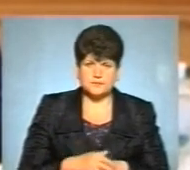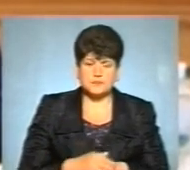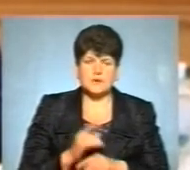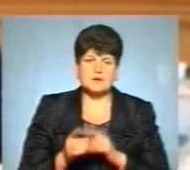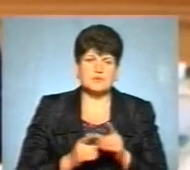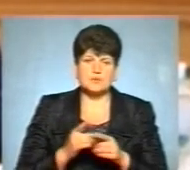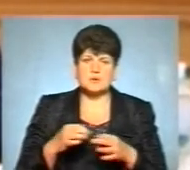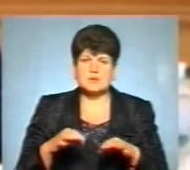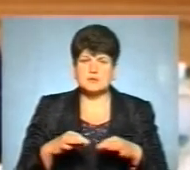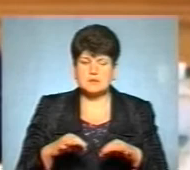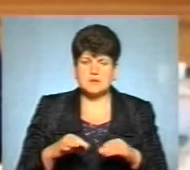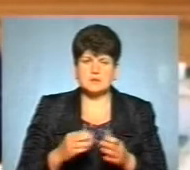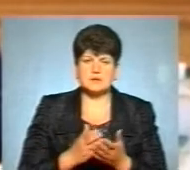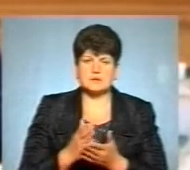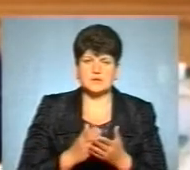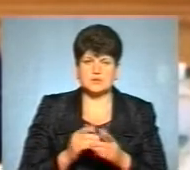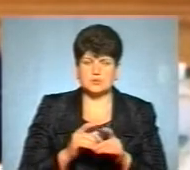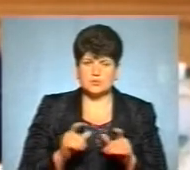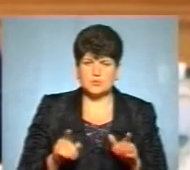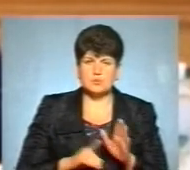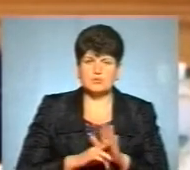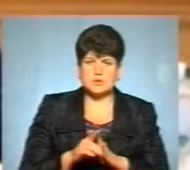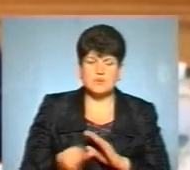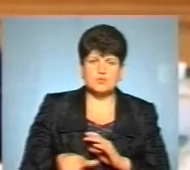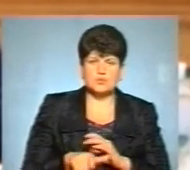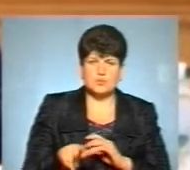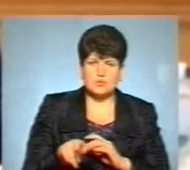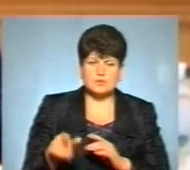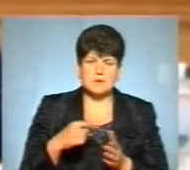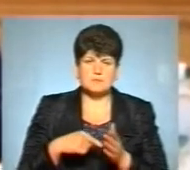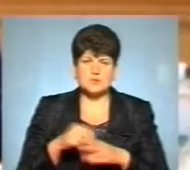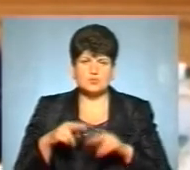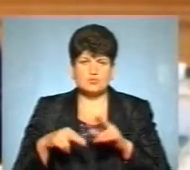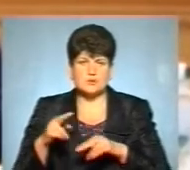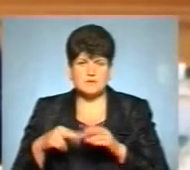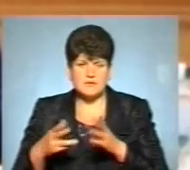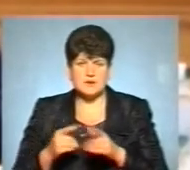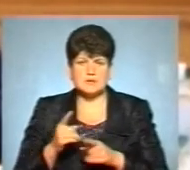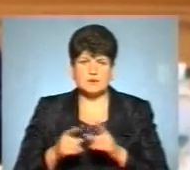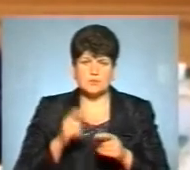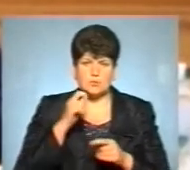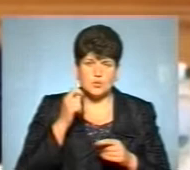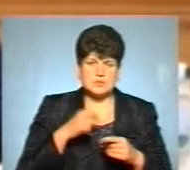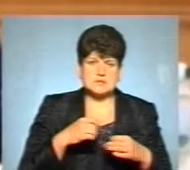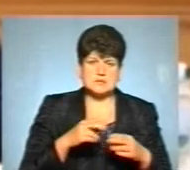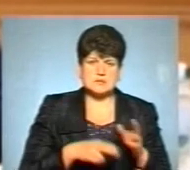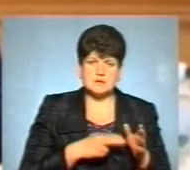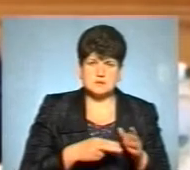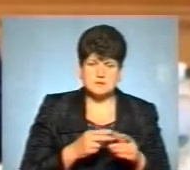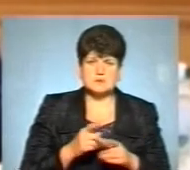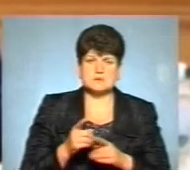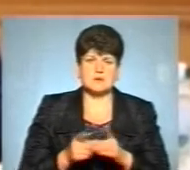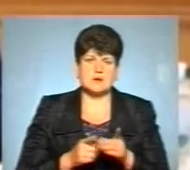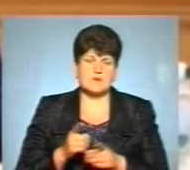Реформування транспорту і інфраструктури, починаючи з дорожньої, містобудівельної галузі, реформа Укрзалізниці,